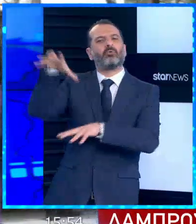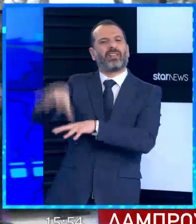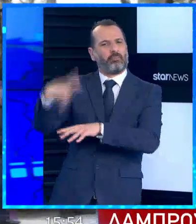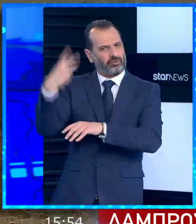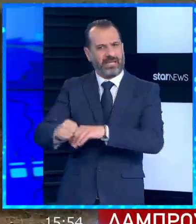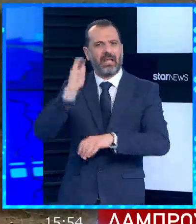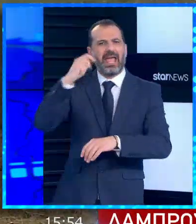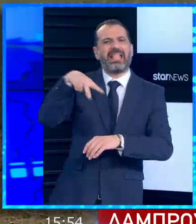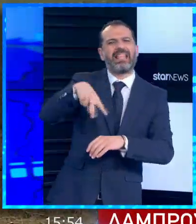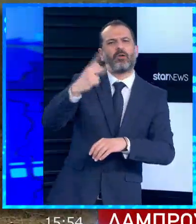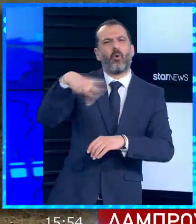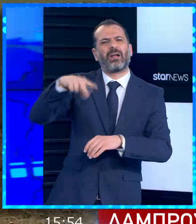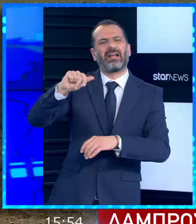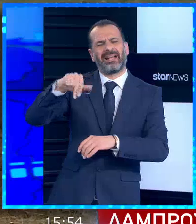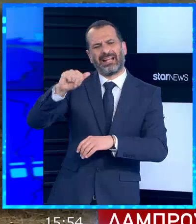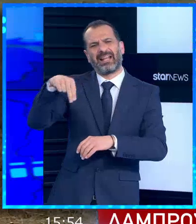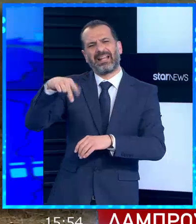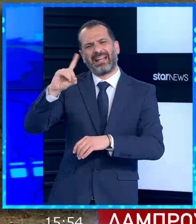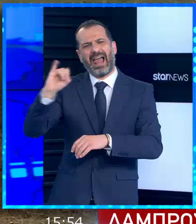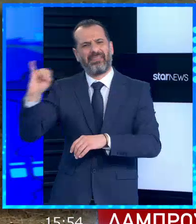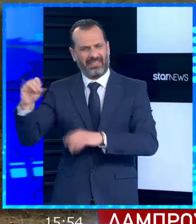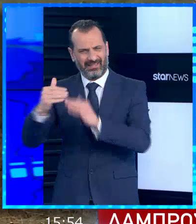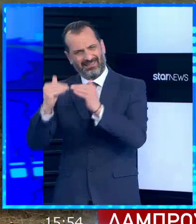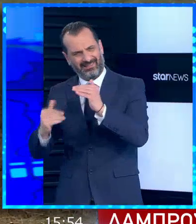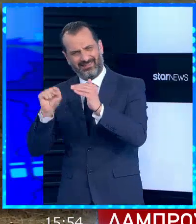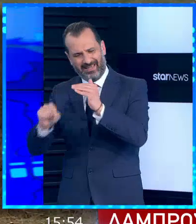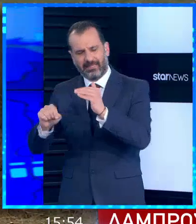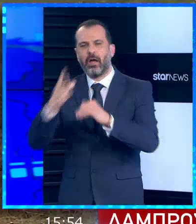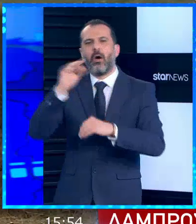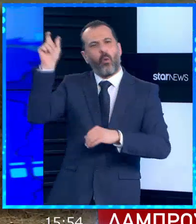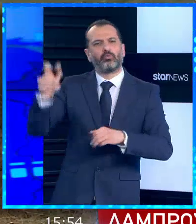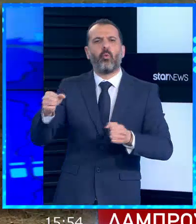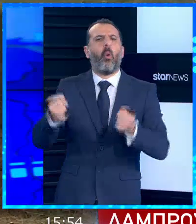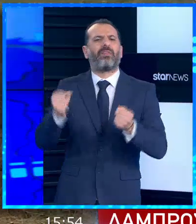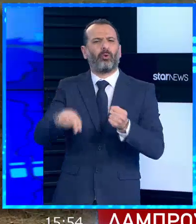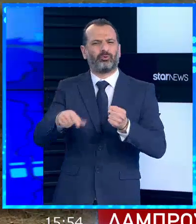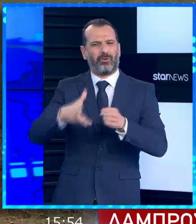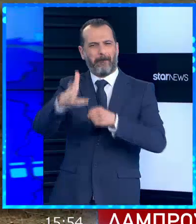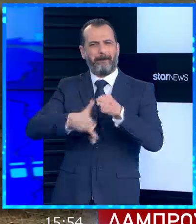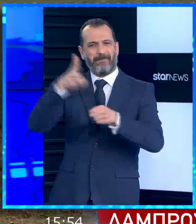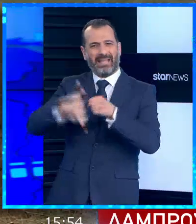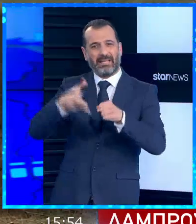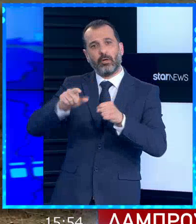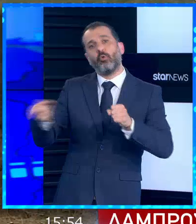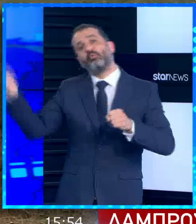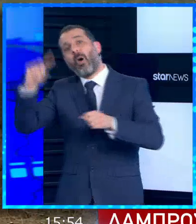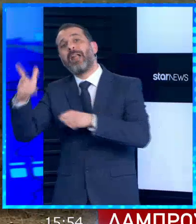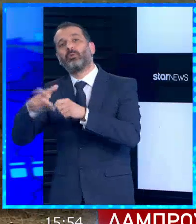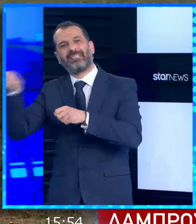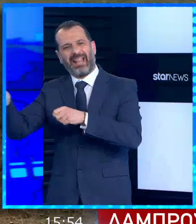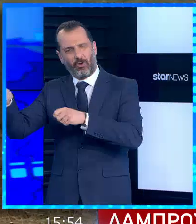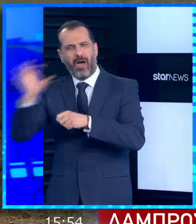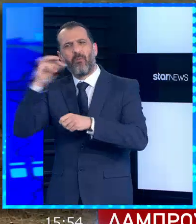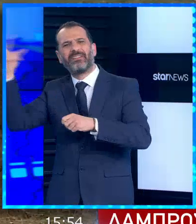παιδί χάθηκε στο τραγικό δυστύχημα στα Τέμπη. Ο λόγος για τον μηχανοδηγό Σπύρο Βούλγαρη, που βρισκόταν μέσα στην εμπορική αμαξοστοιχεία που είχε ξεκινήσει από